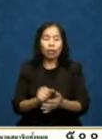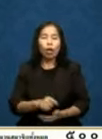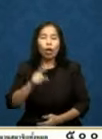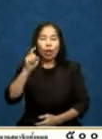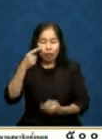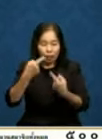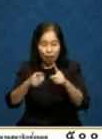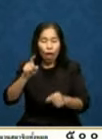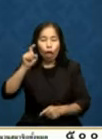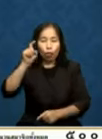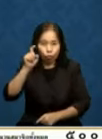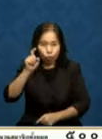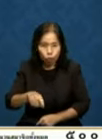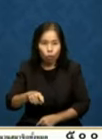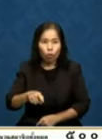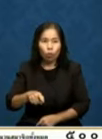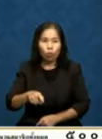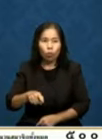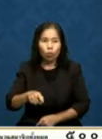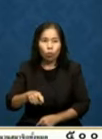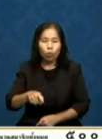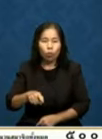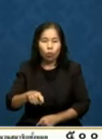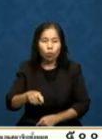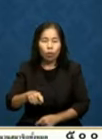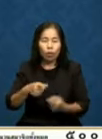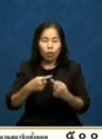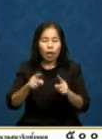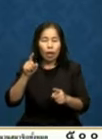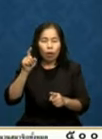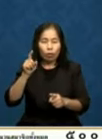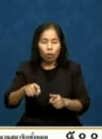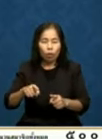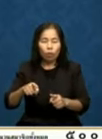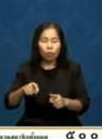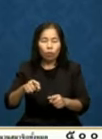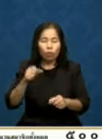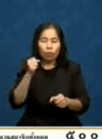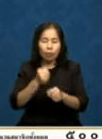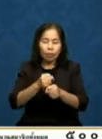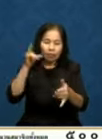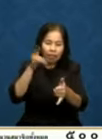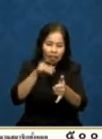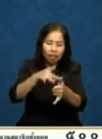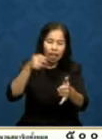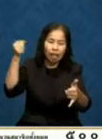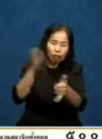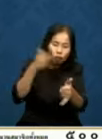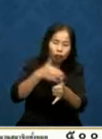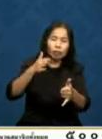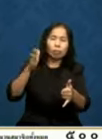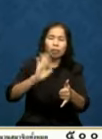ม่เกินแต่ต้องไม่เป็นการกระทําทารุณกรรมเ